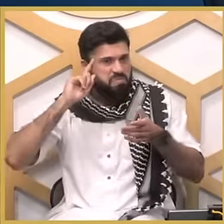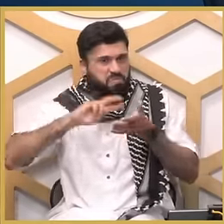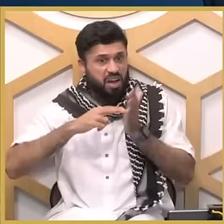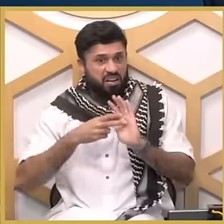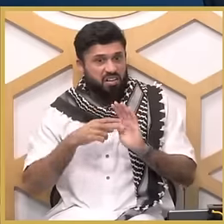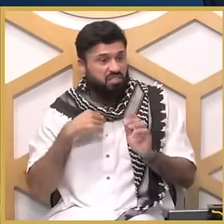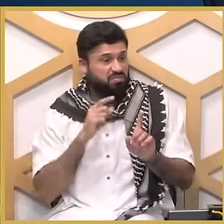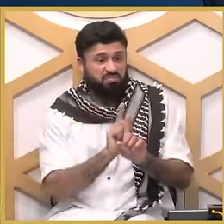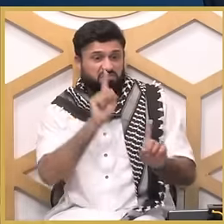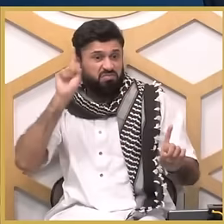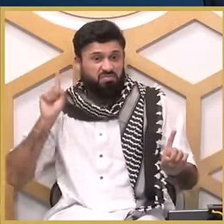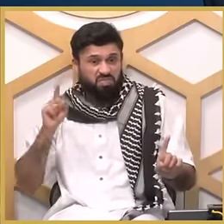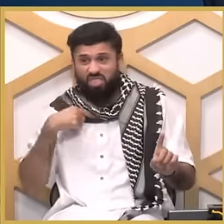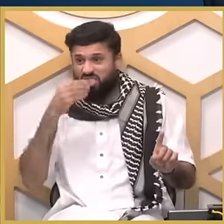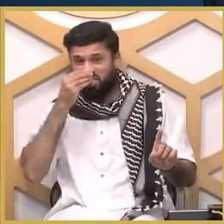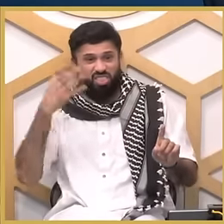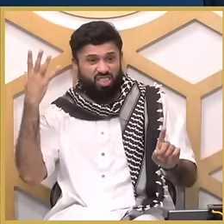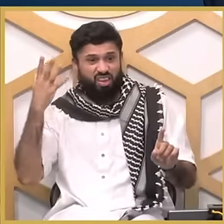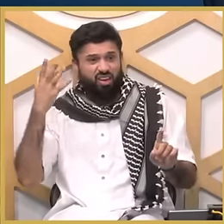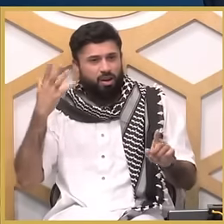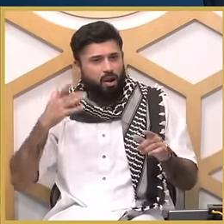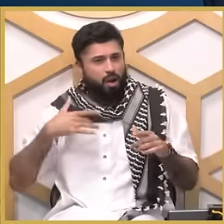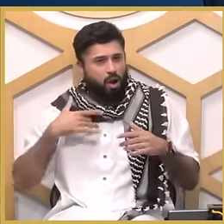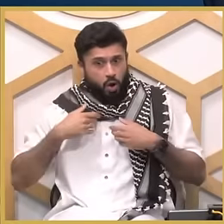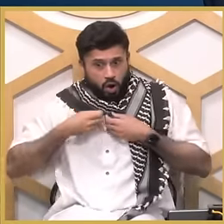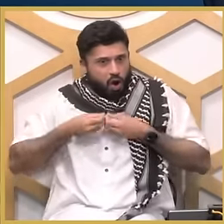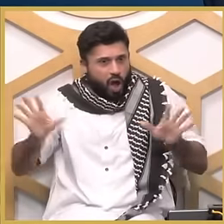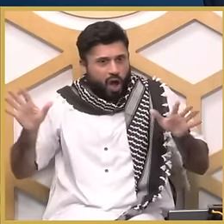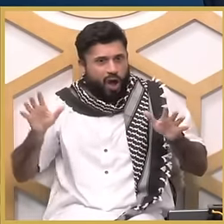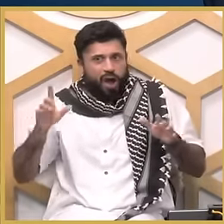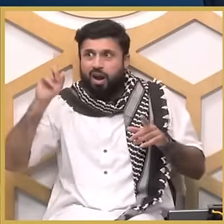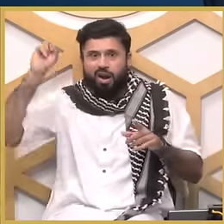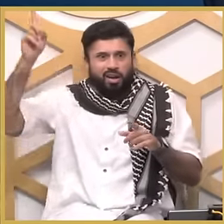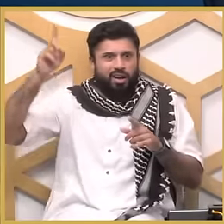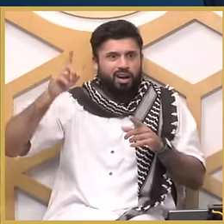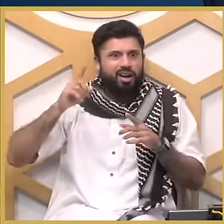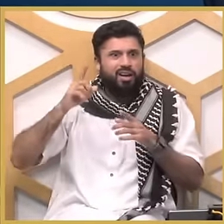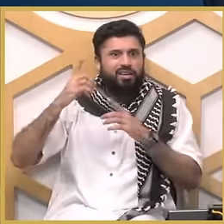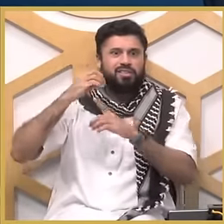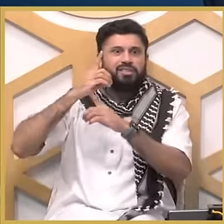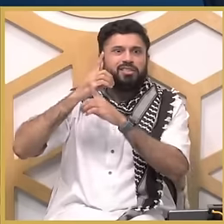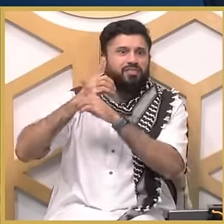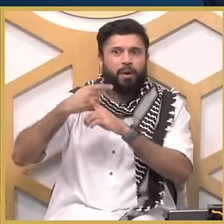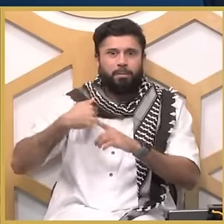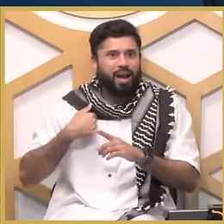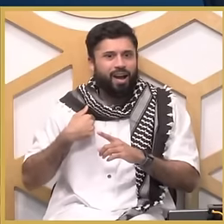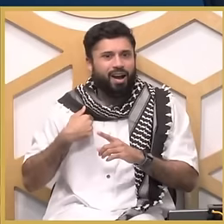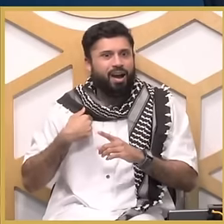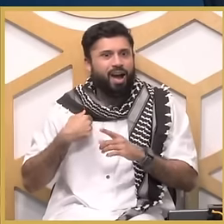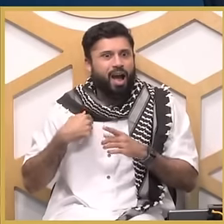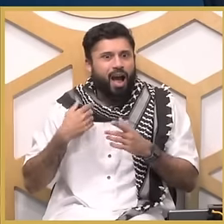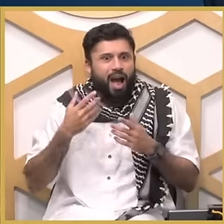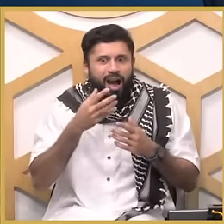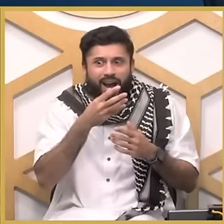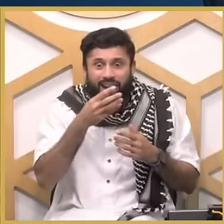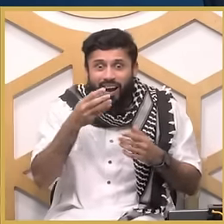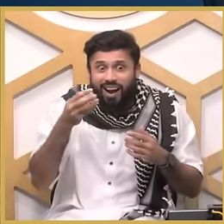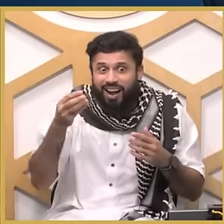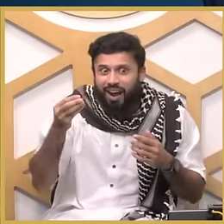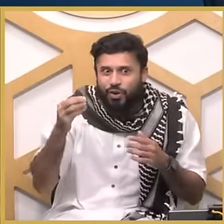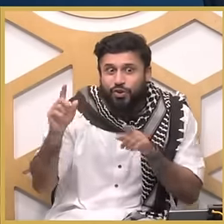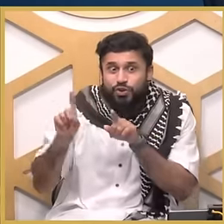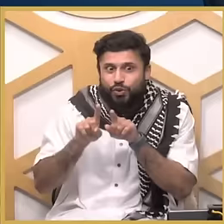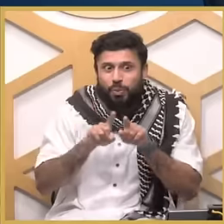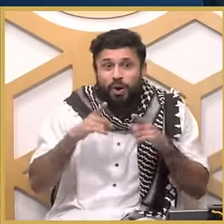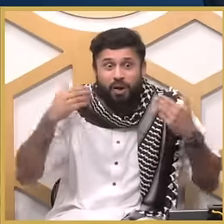believe. قال ومنها you lose also the استغفار of the angels, الملائكة وحملة العرش, and the carriage of the throne. Because Allah